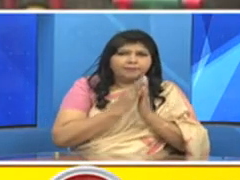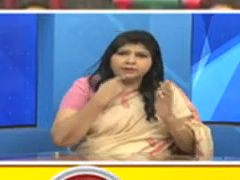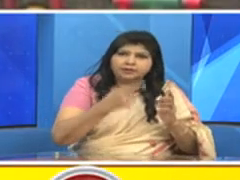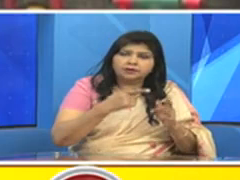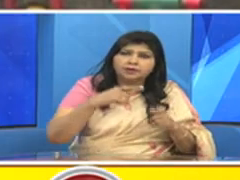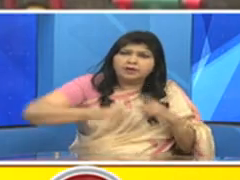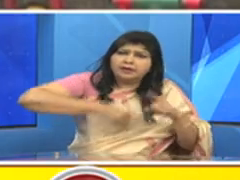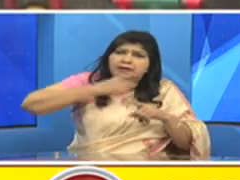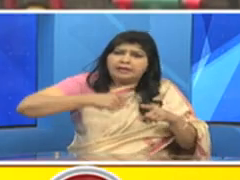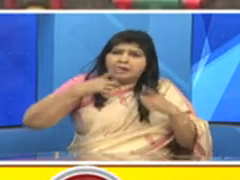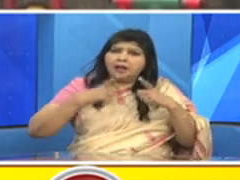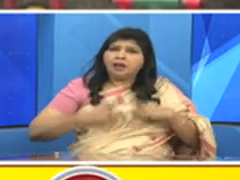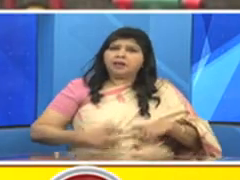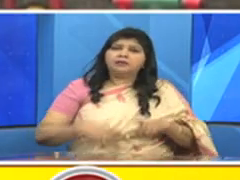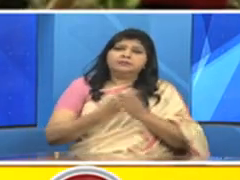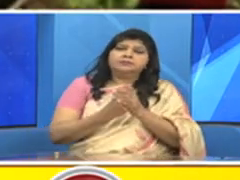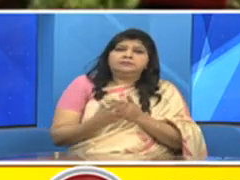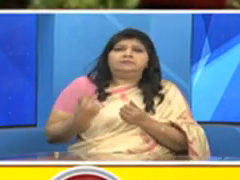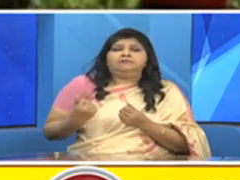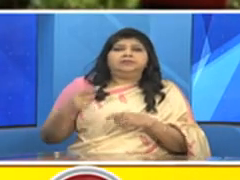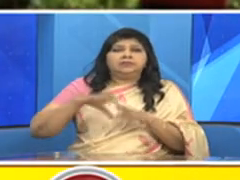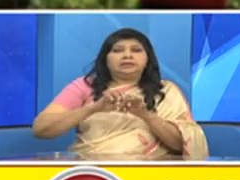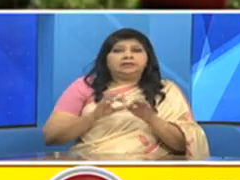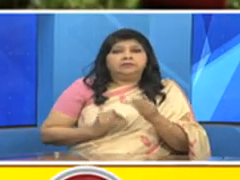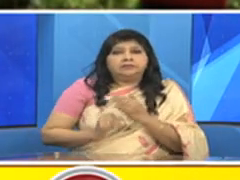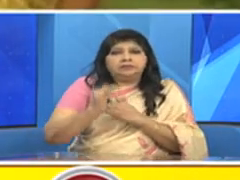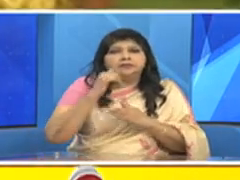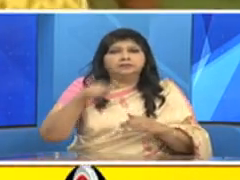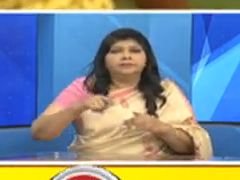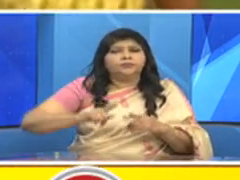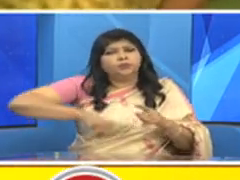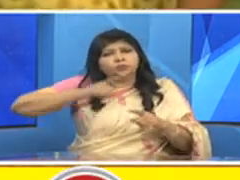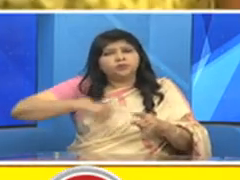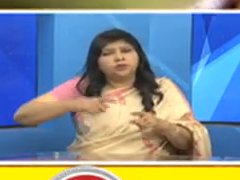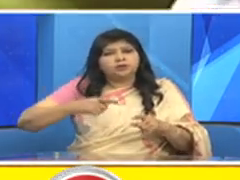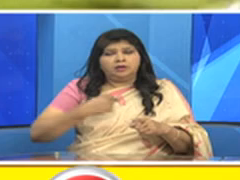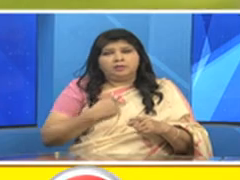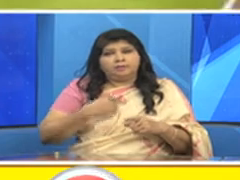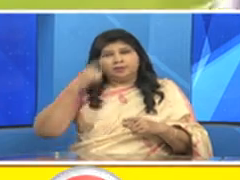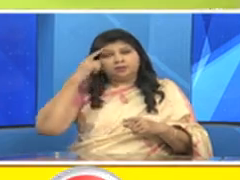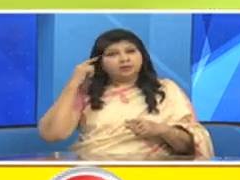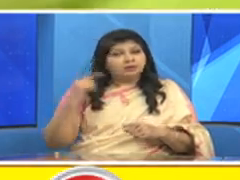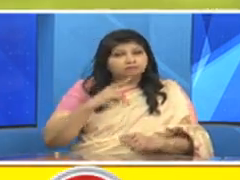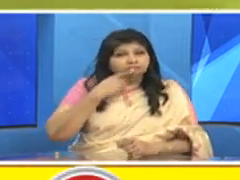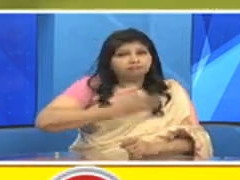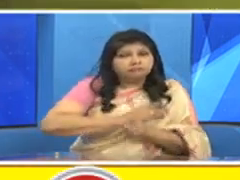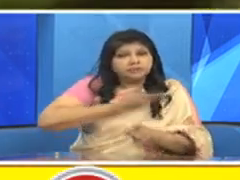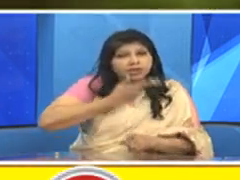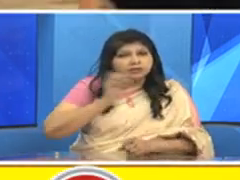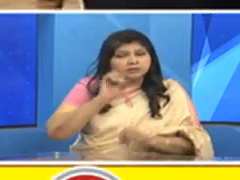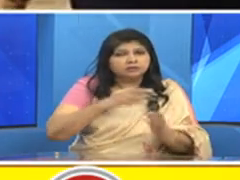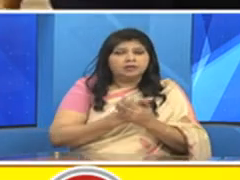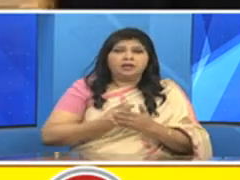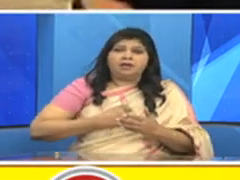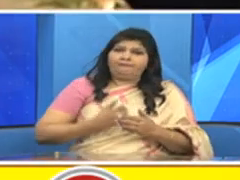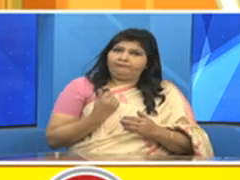अपनी दिनचर्या में फिजिकल एक्टिविटी को अधिक से अधिक बढ़ावा दें। रोज अपने आप को याद दिलाएं, हम फिट तो